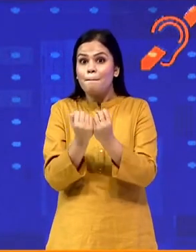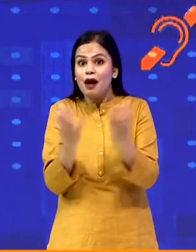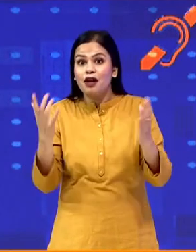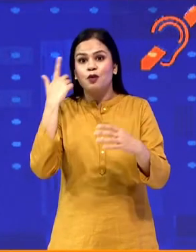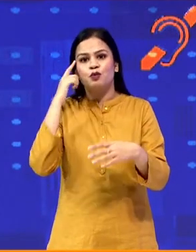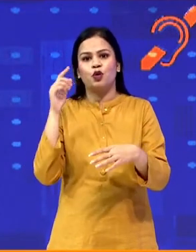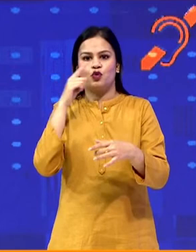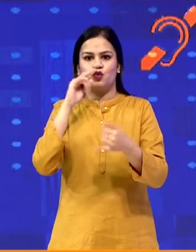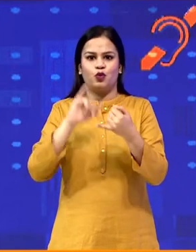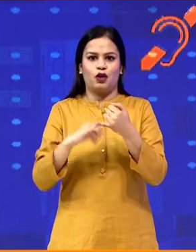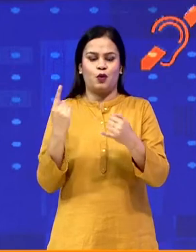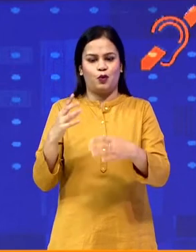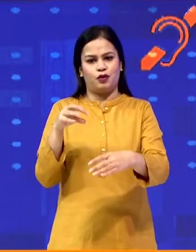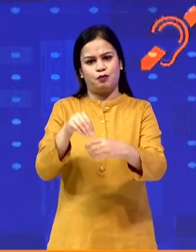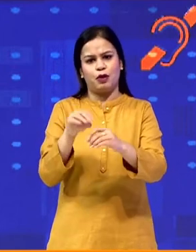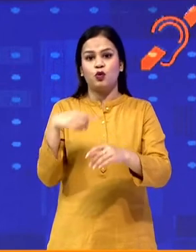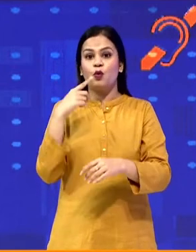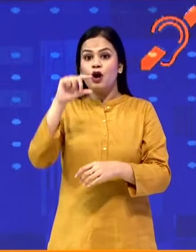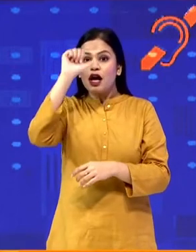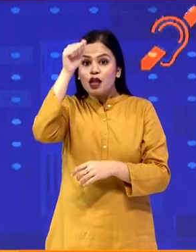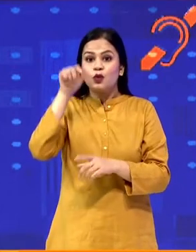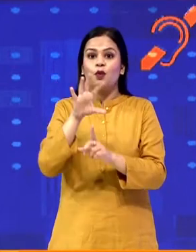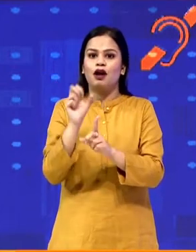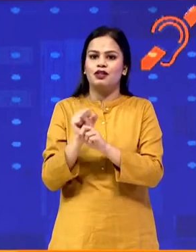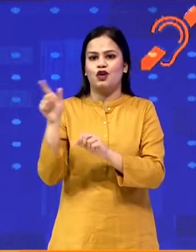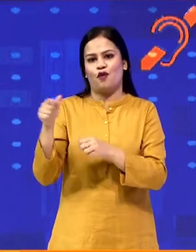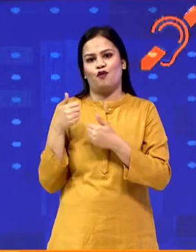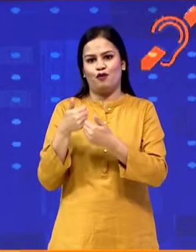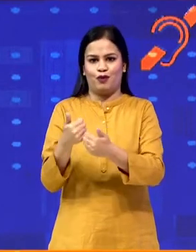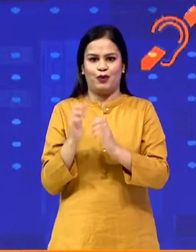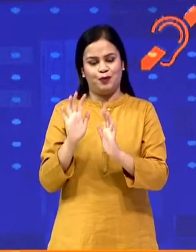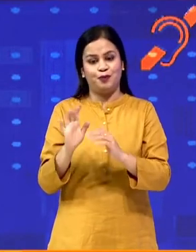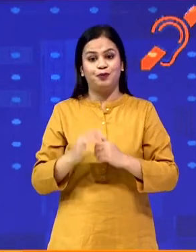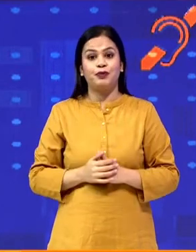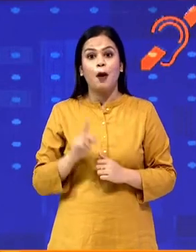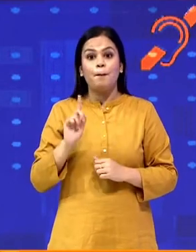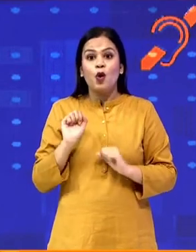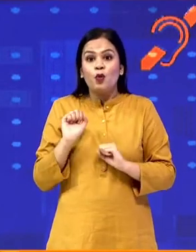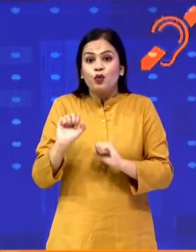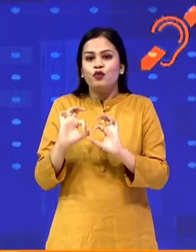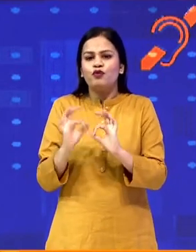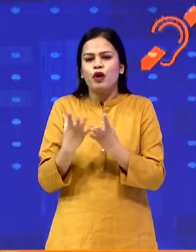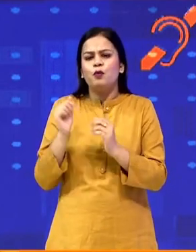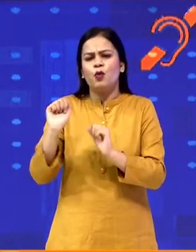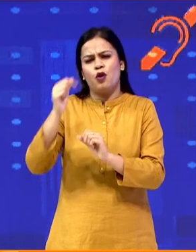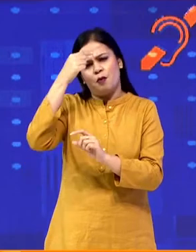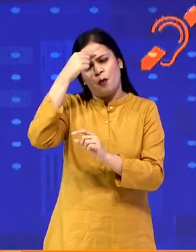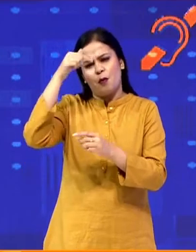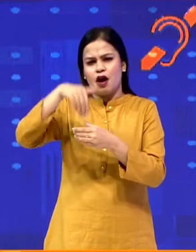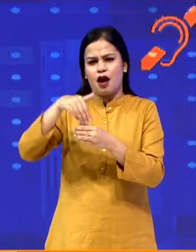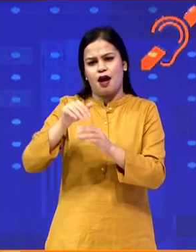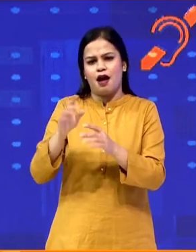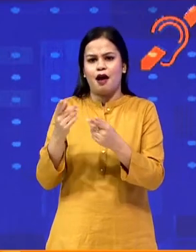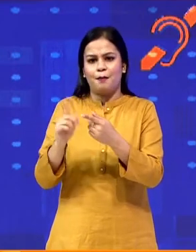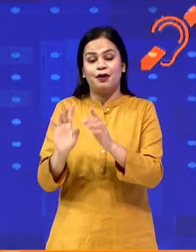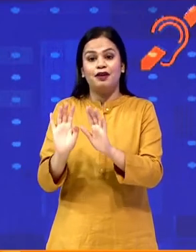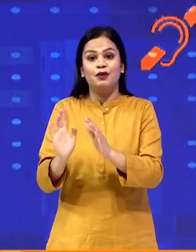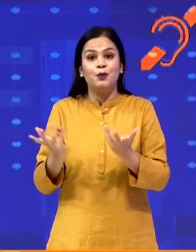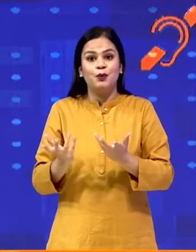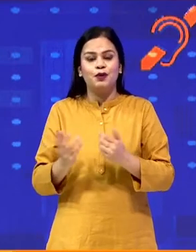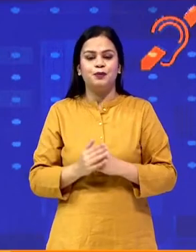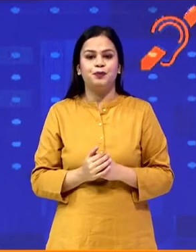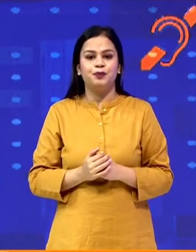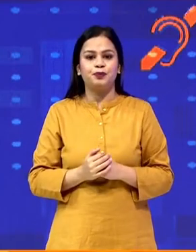करते हैं हिंदू धर्म को प्रेक्टिस करती है लेकिन उनका फैमिली का कुछ प्रॉब्लम था की उसमें